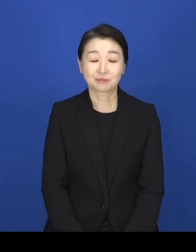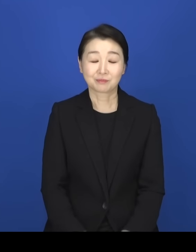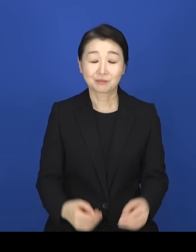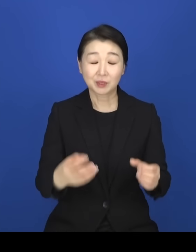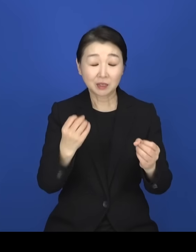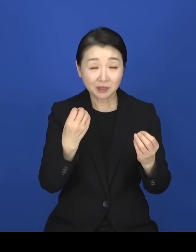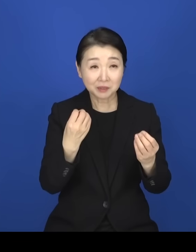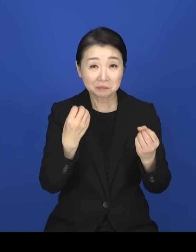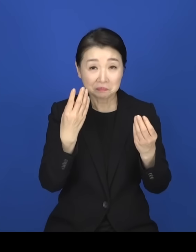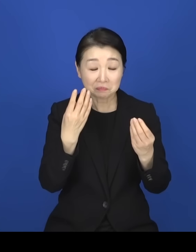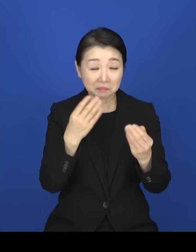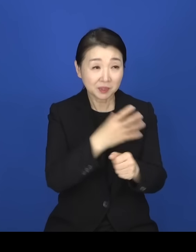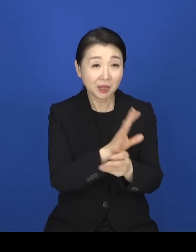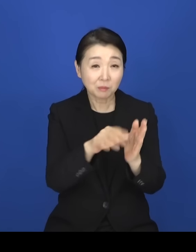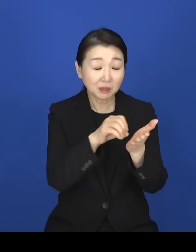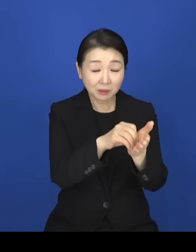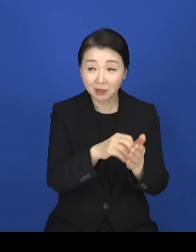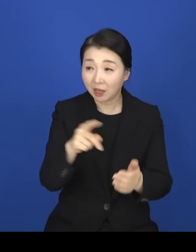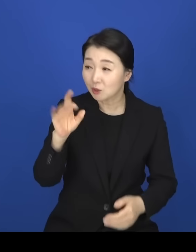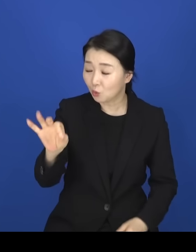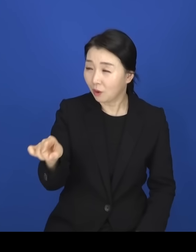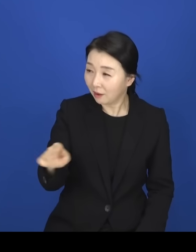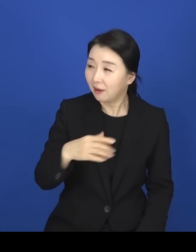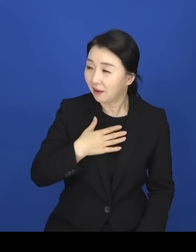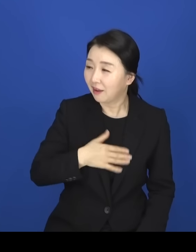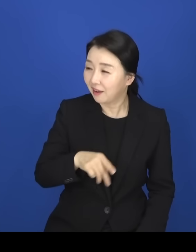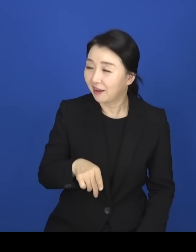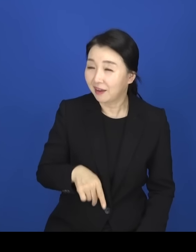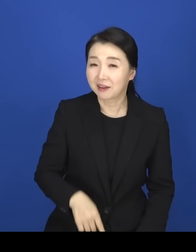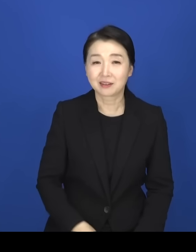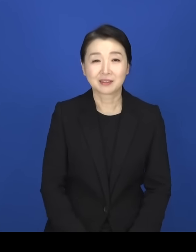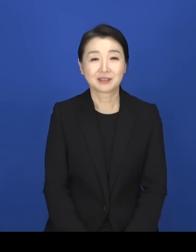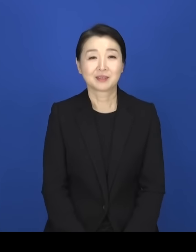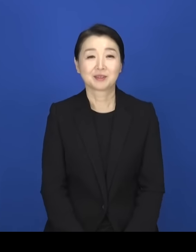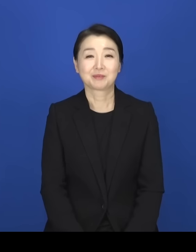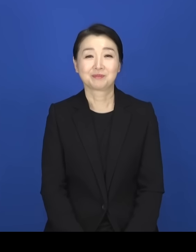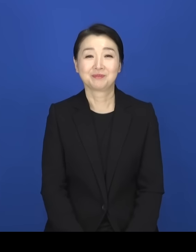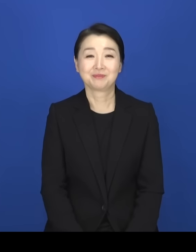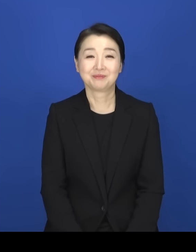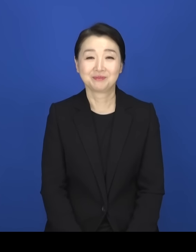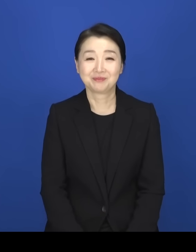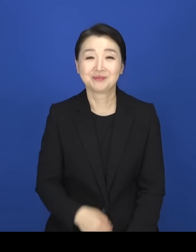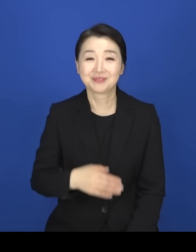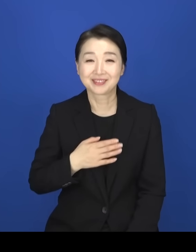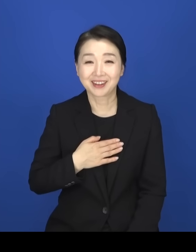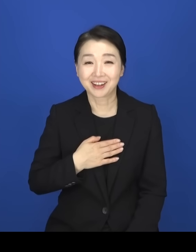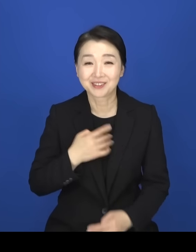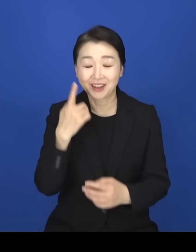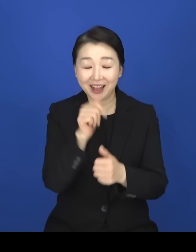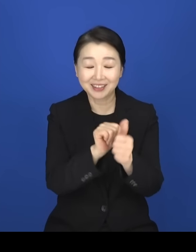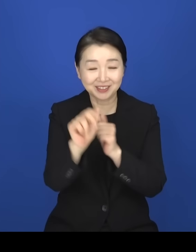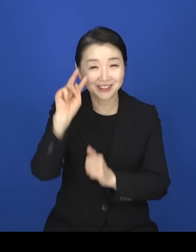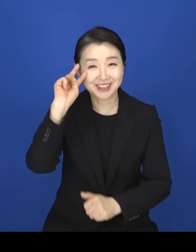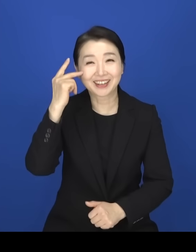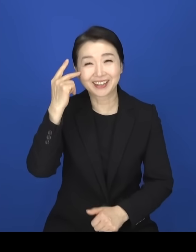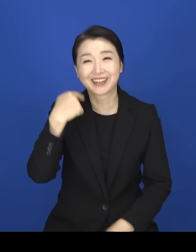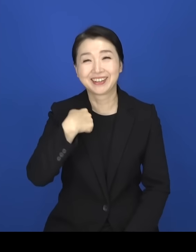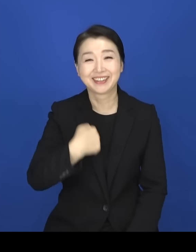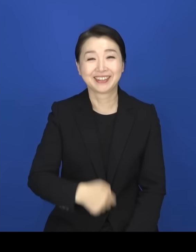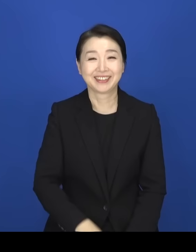옆으로 봤더니 송영길 씨가 그래서 그러면서 저도 잘생긴 줄 좀 착각은 했었어요.